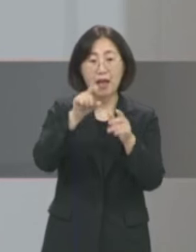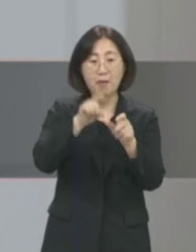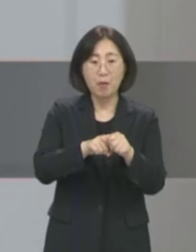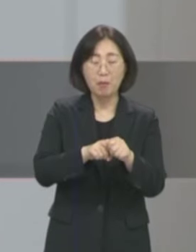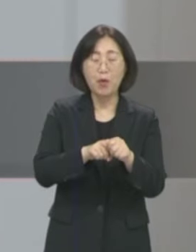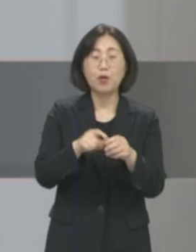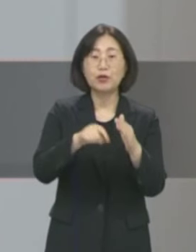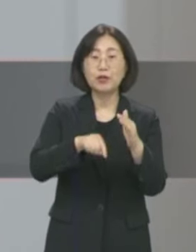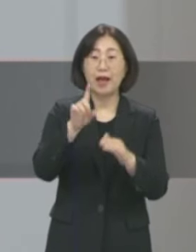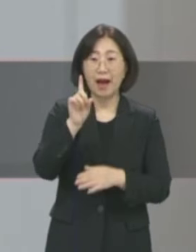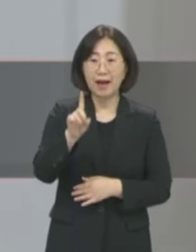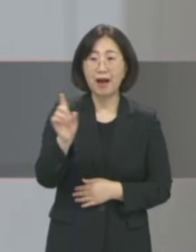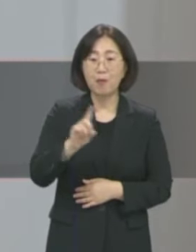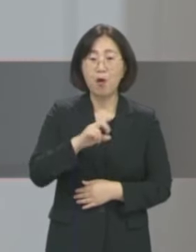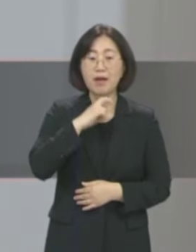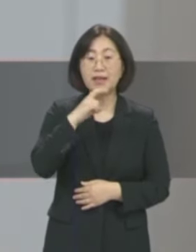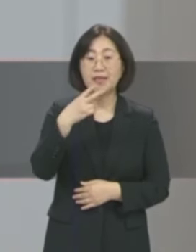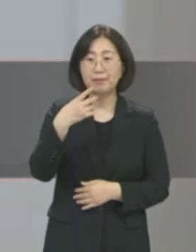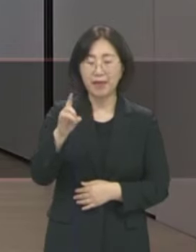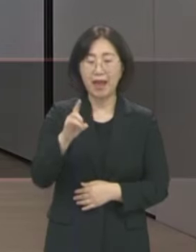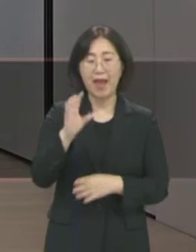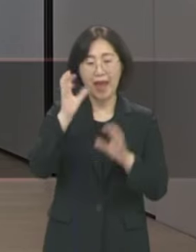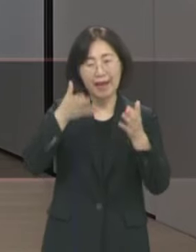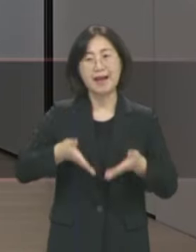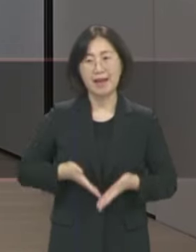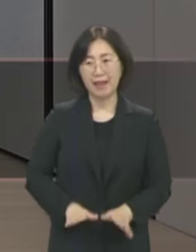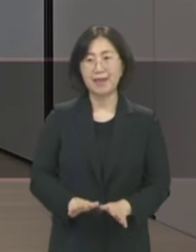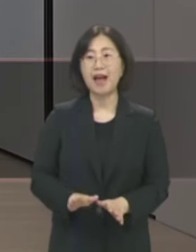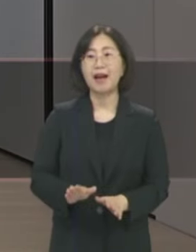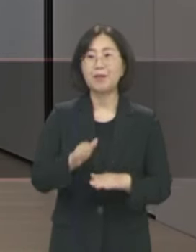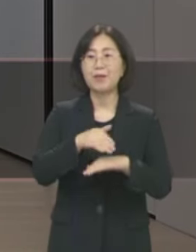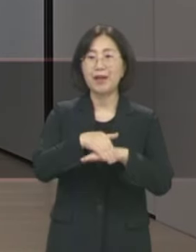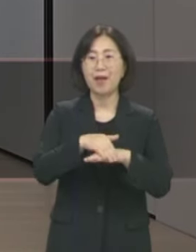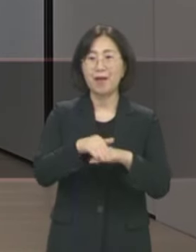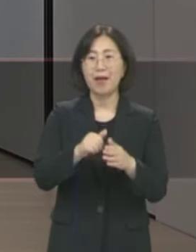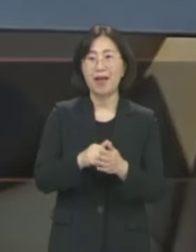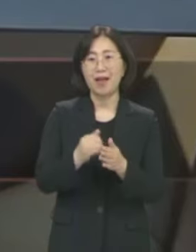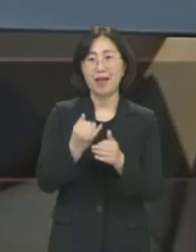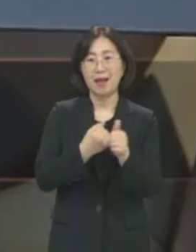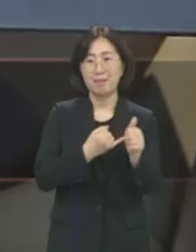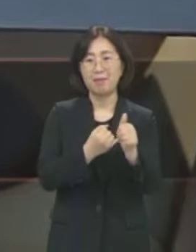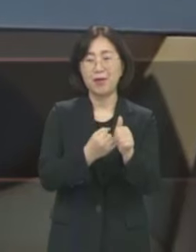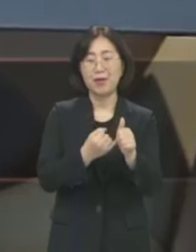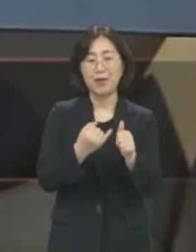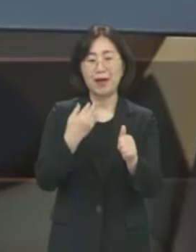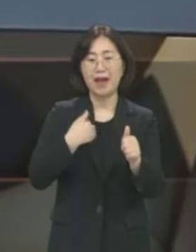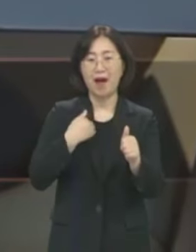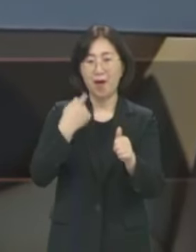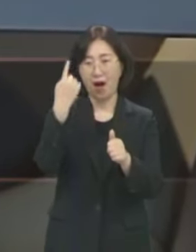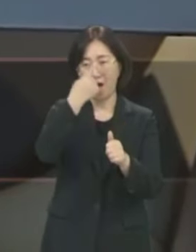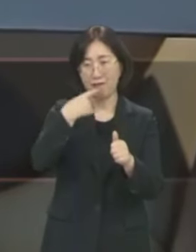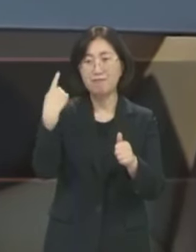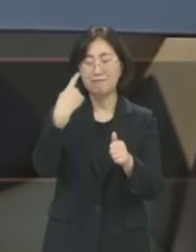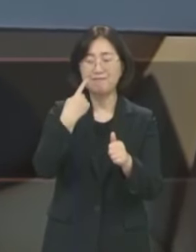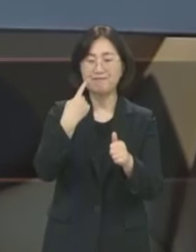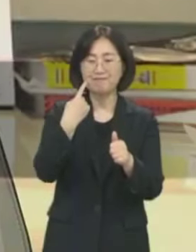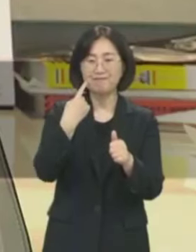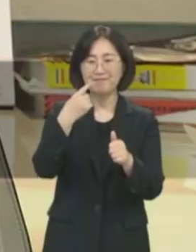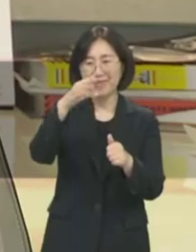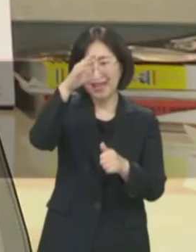20대 아기를 낳자였어요. 저랑 남편을 닮은 아이 얼굴을 보니까